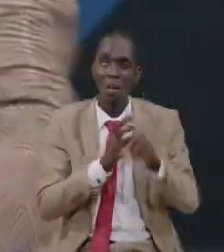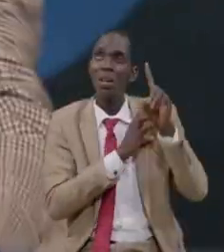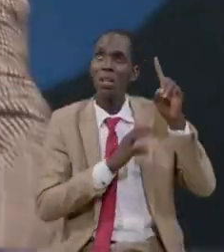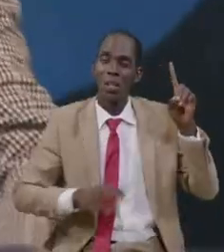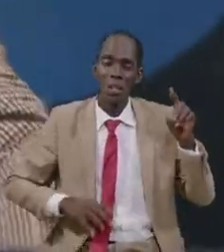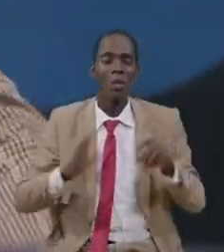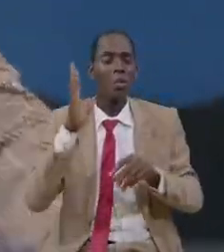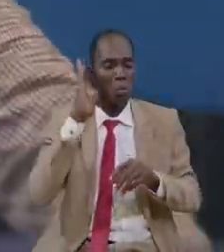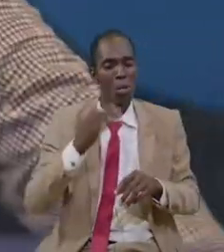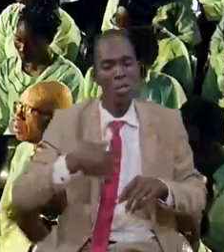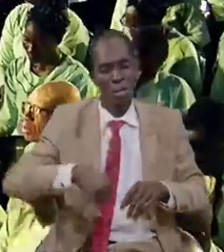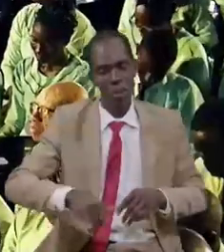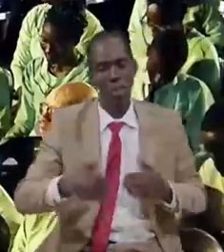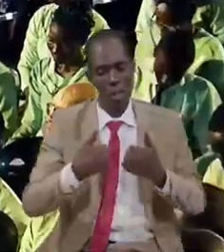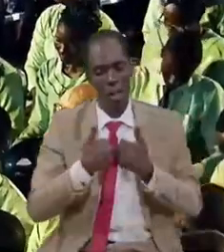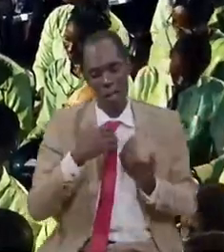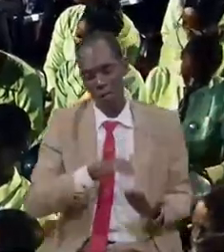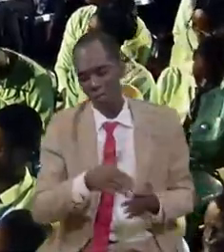Christ serait mort pour toi.